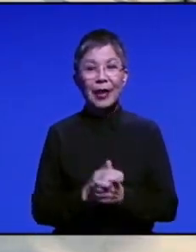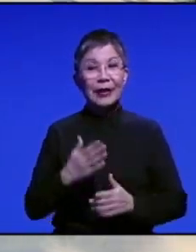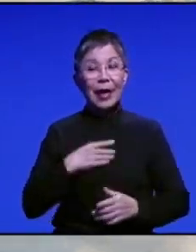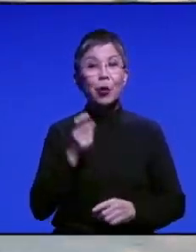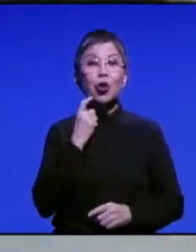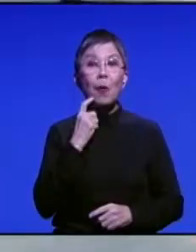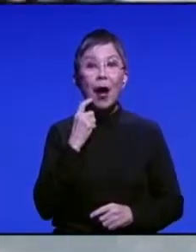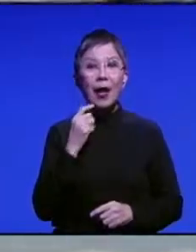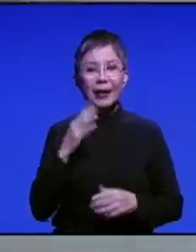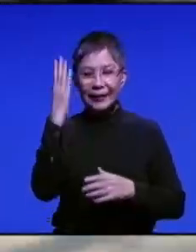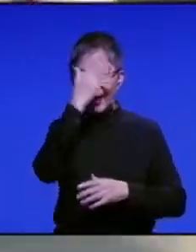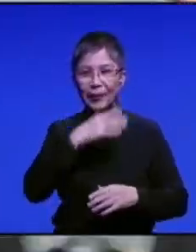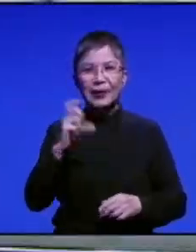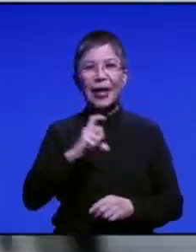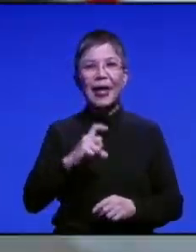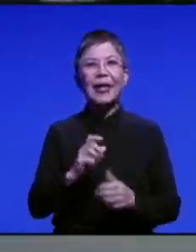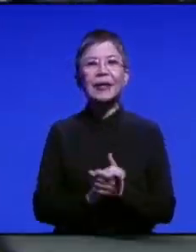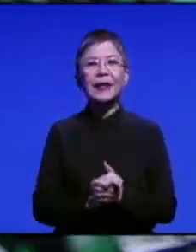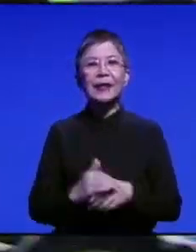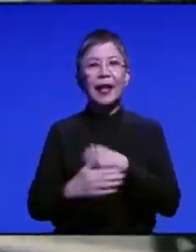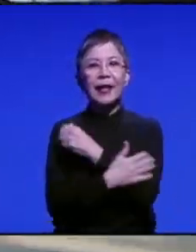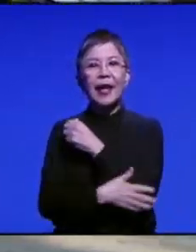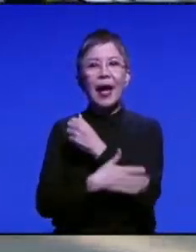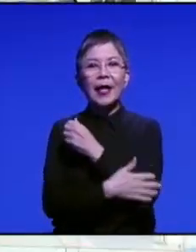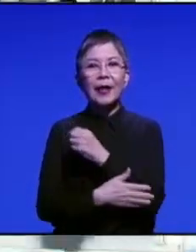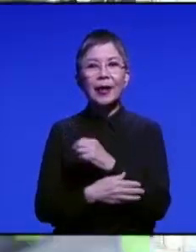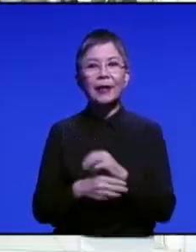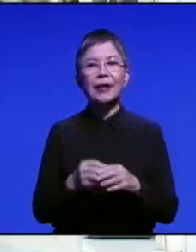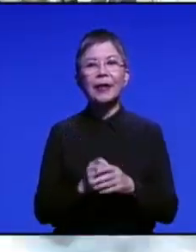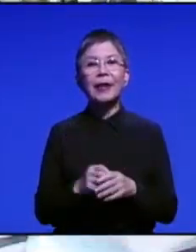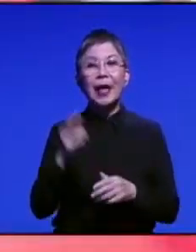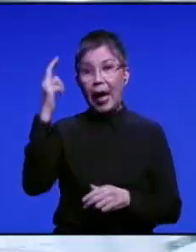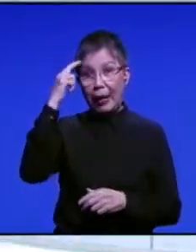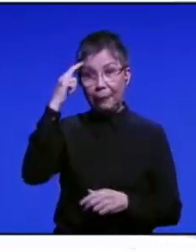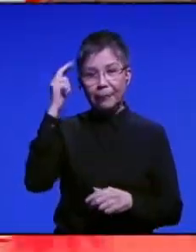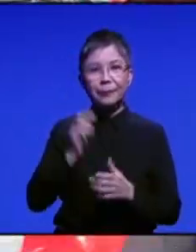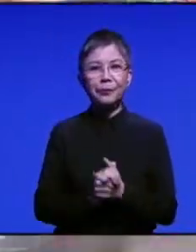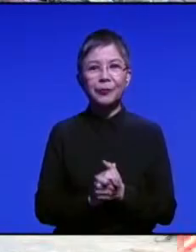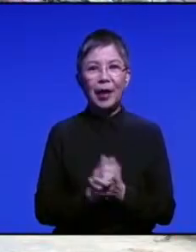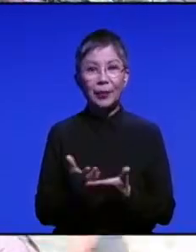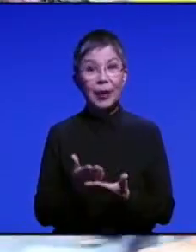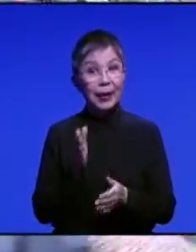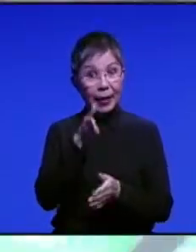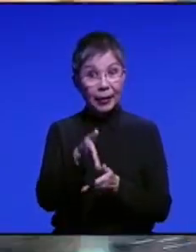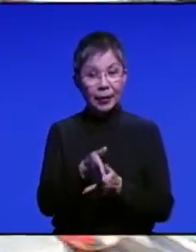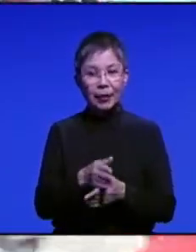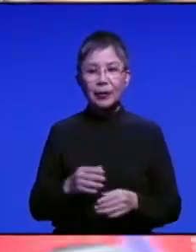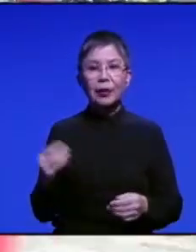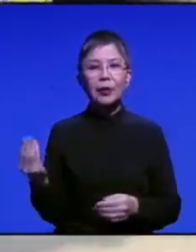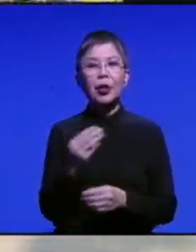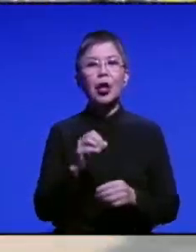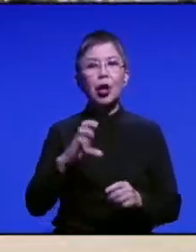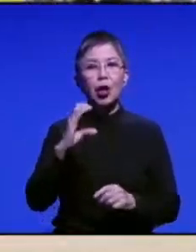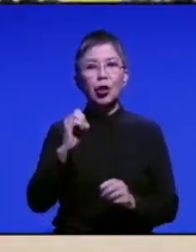mau mencoba tampil cantik ala perempuan dari negara penghasil kurma ini. Kalau mau cari yang lengkap, Anda bisa menelusuri kawasan